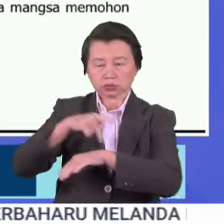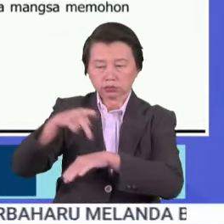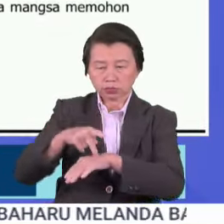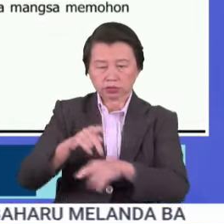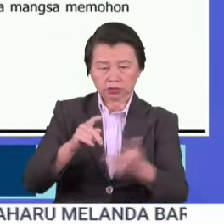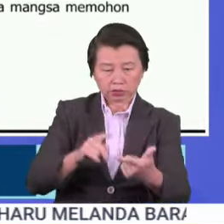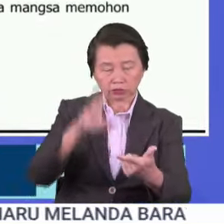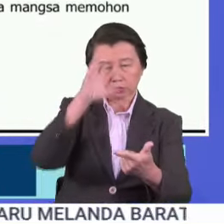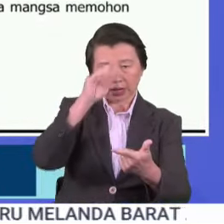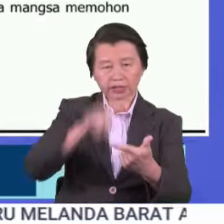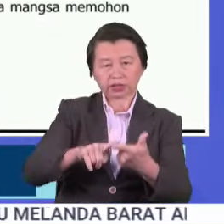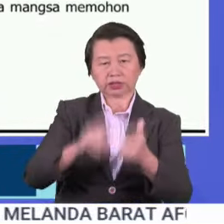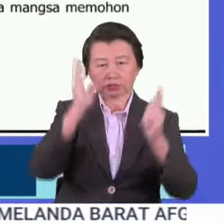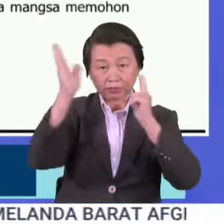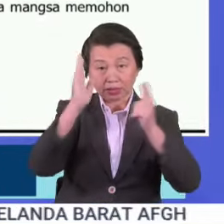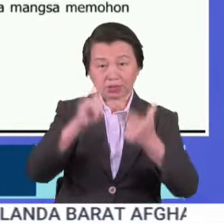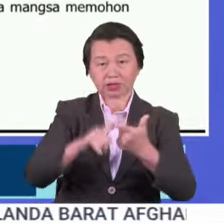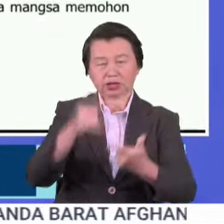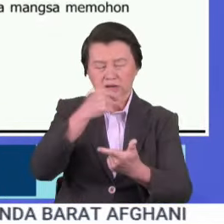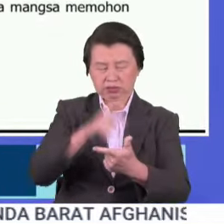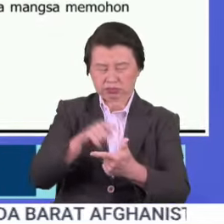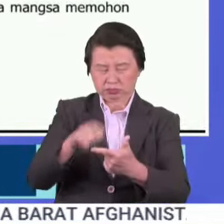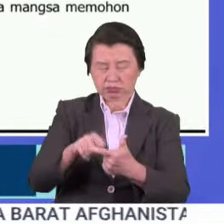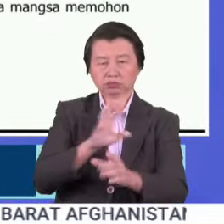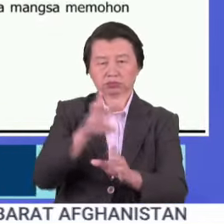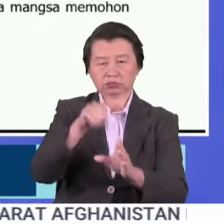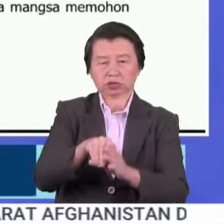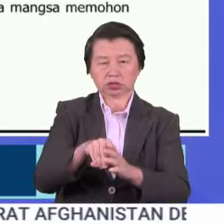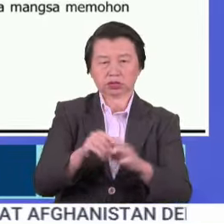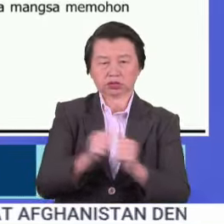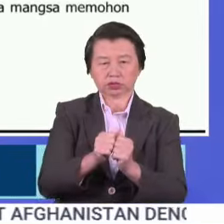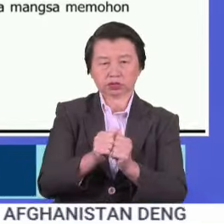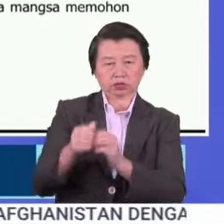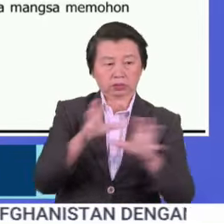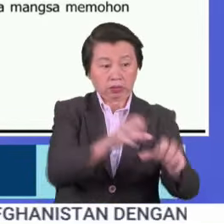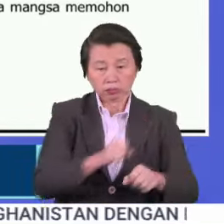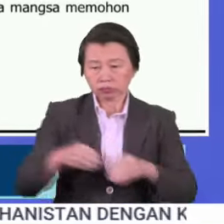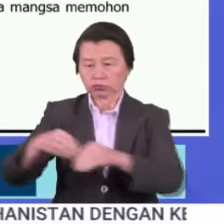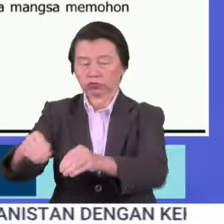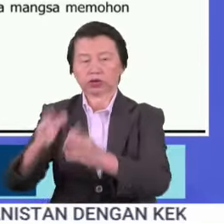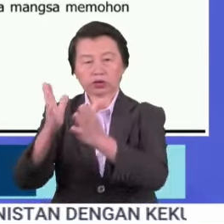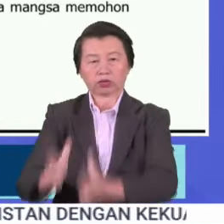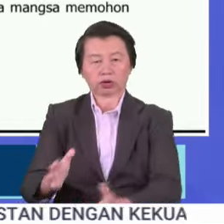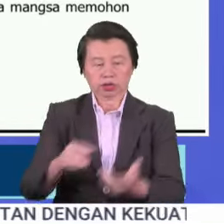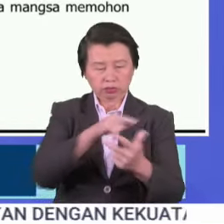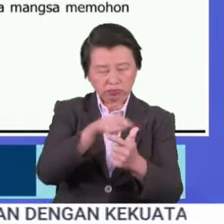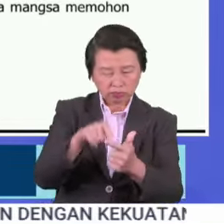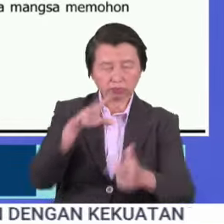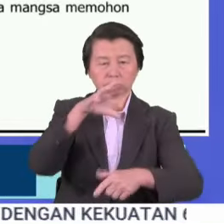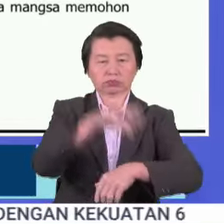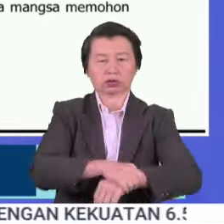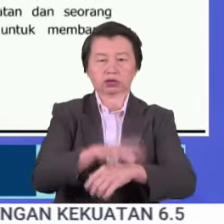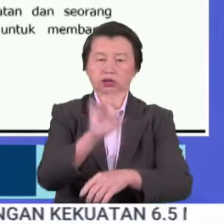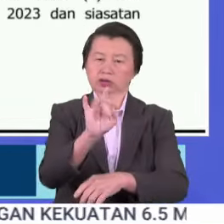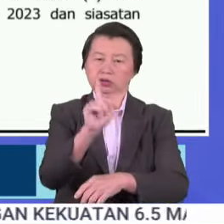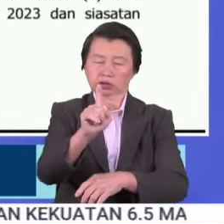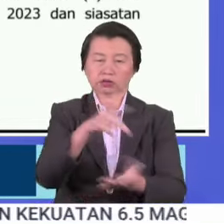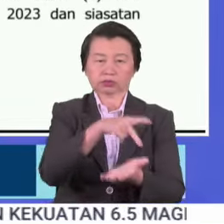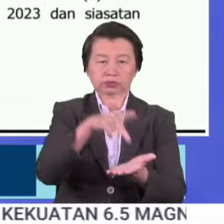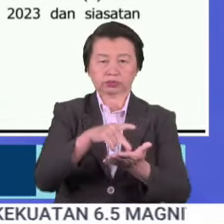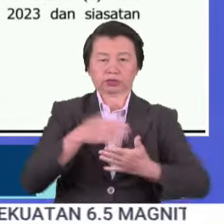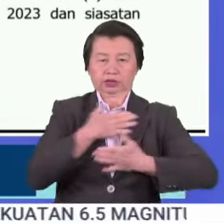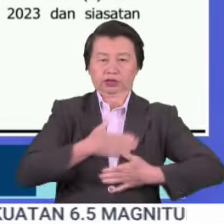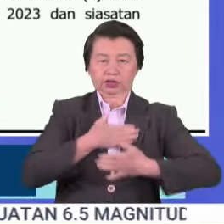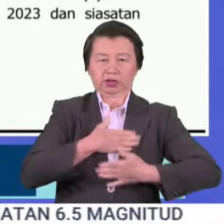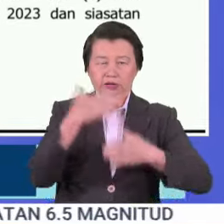dan seorang lelaki rakyat tempatan kerana disyaki terlibat dengan sindiket pemerdagangan manusia. Mereka diberkas di salah sebuah pusat